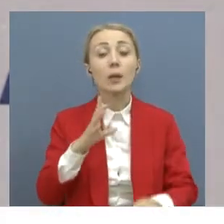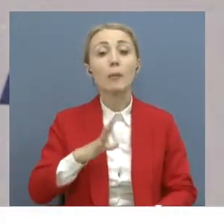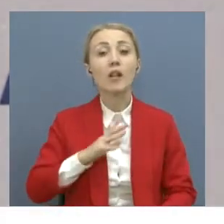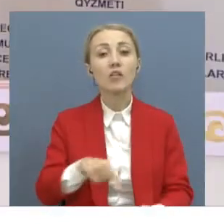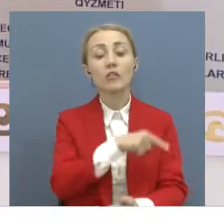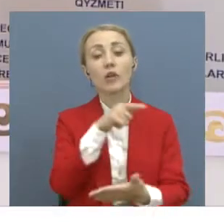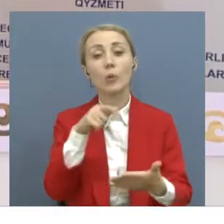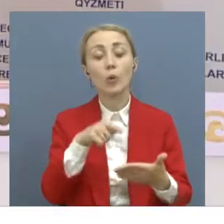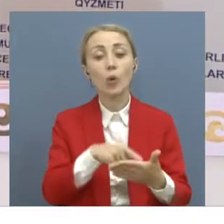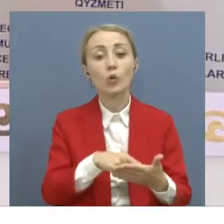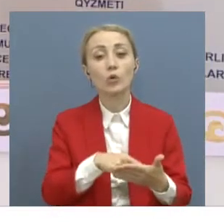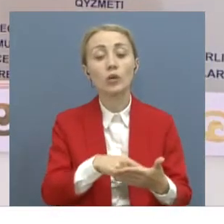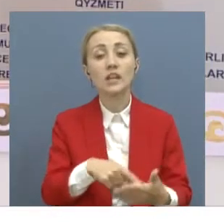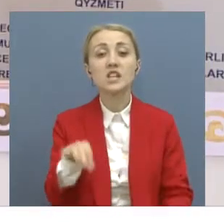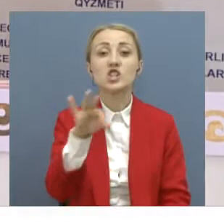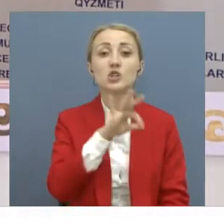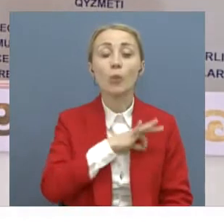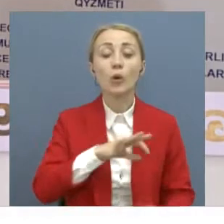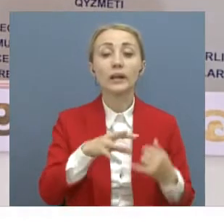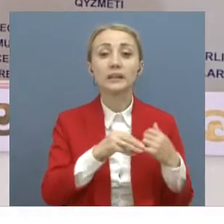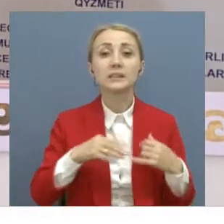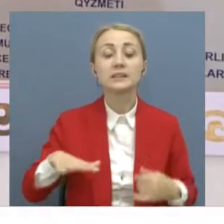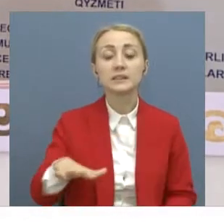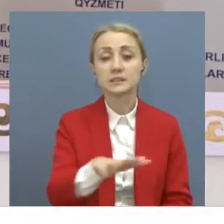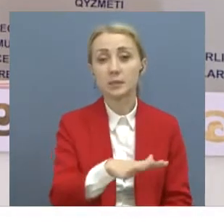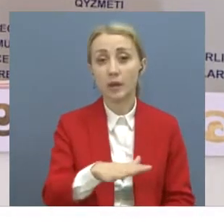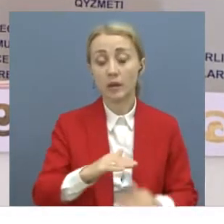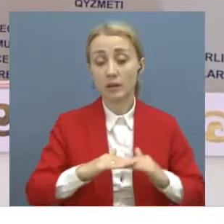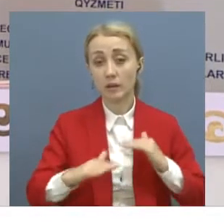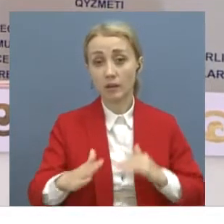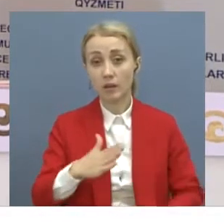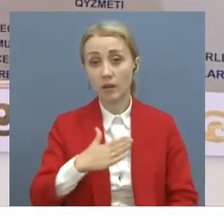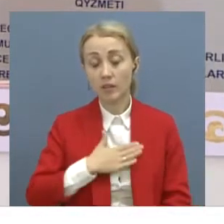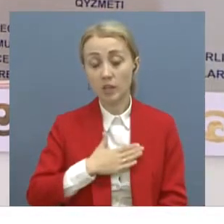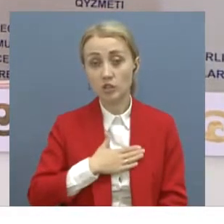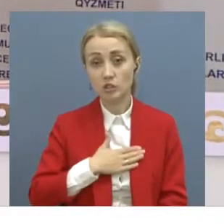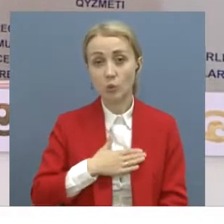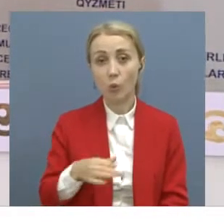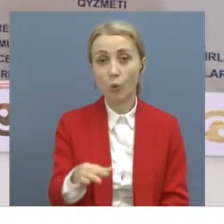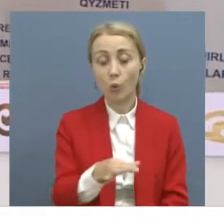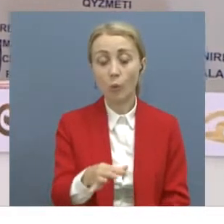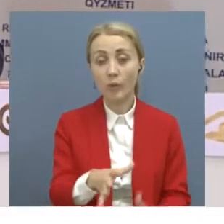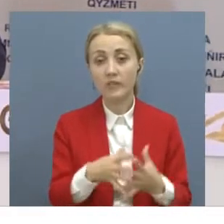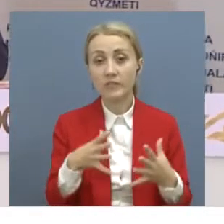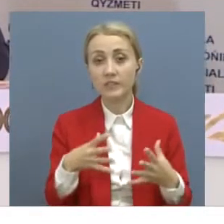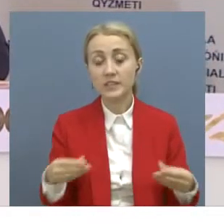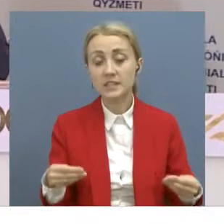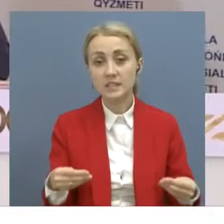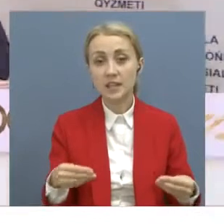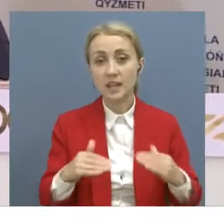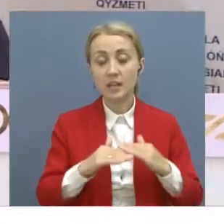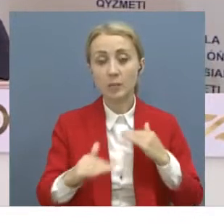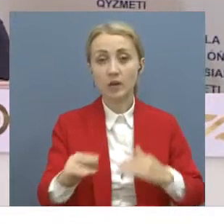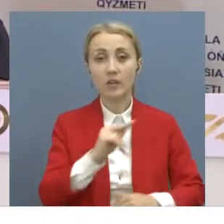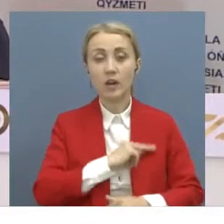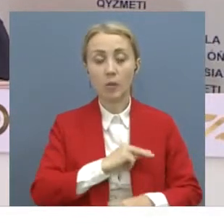жылдың 2090-да Көкшетау қаласында бір жеке шаруашылығы бордақылау алаңын